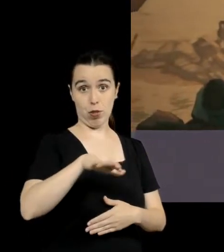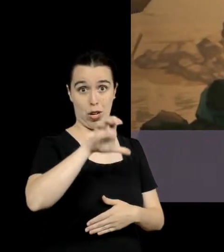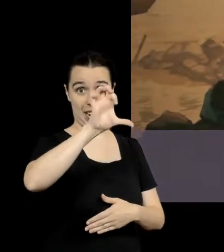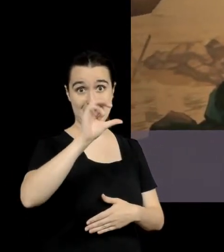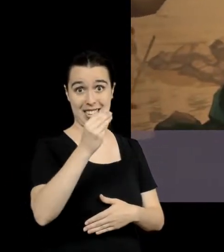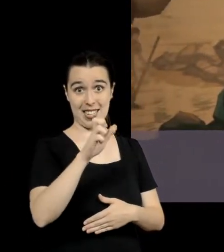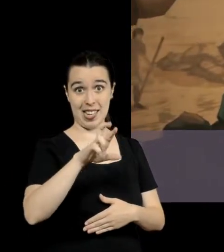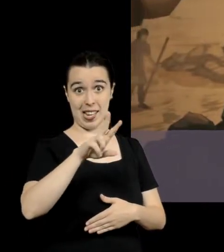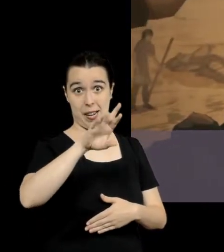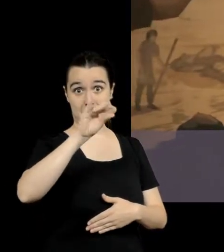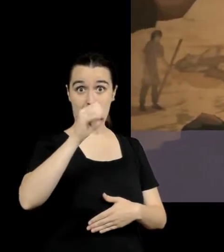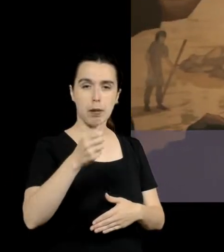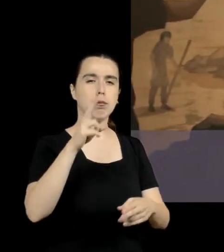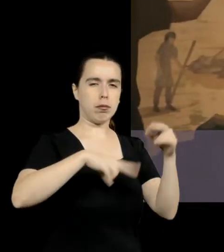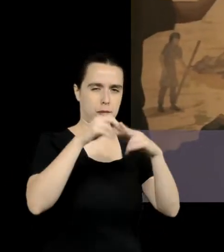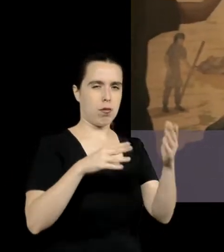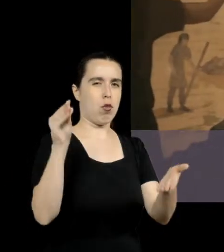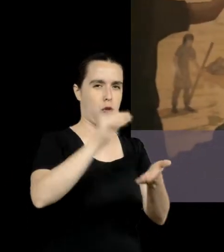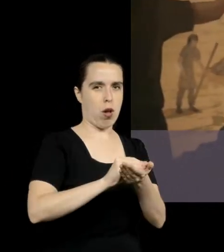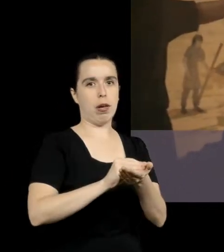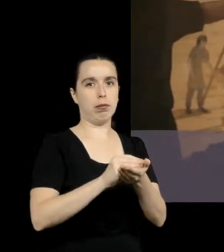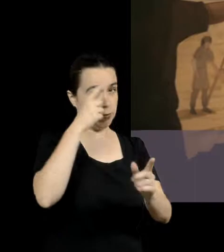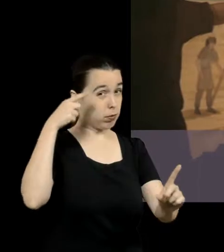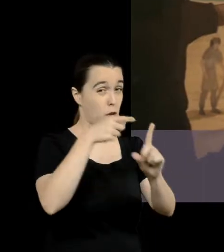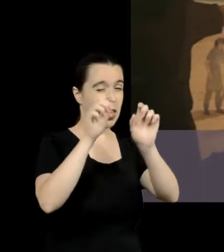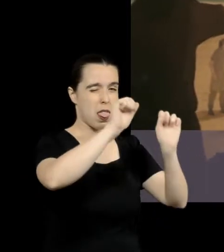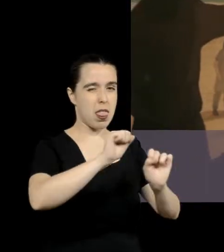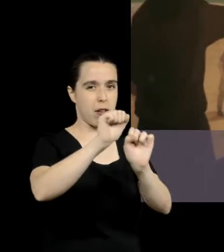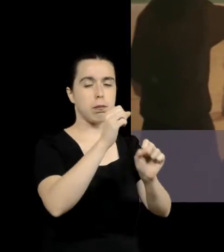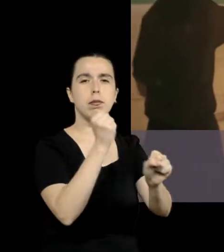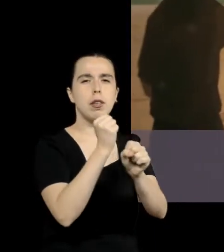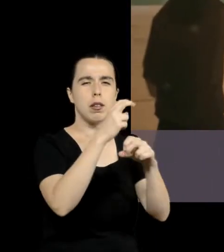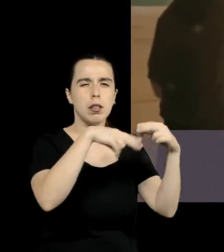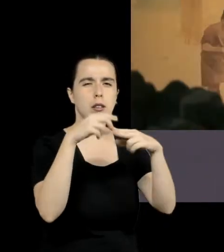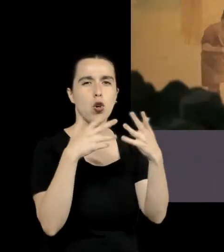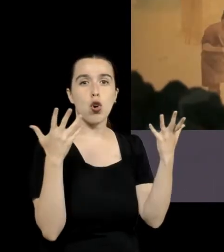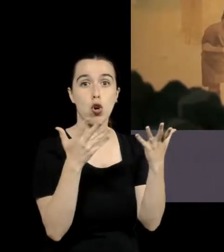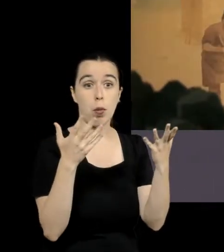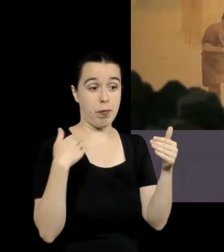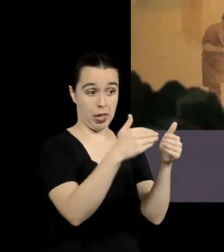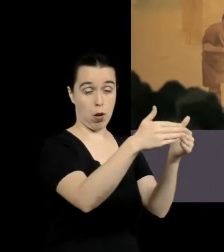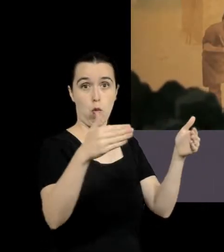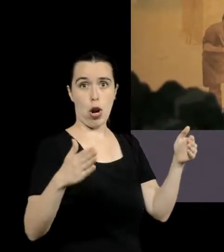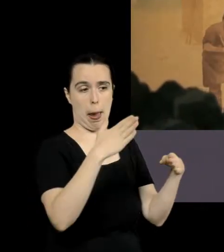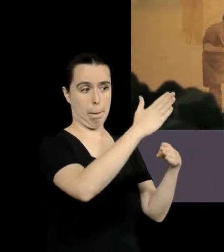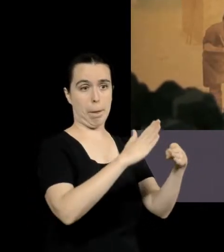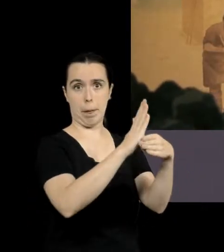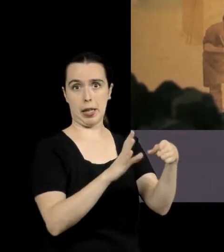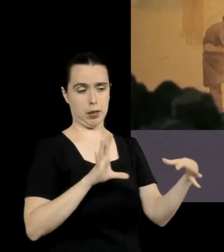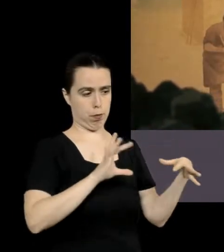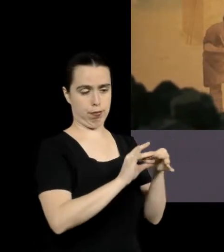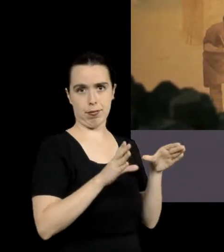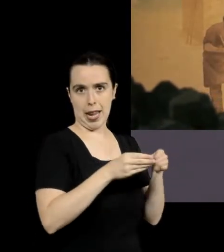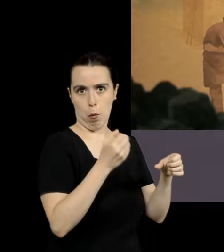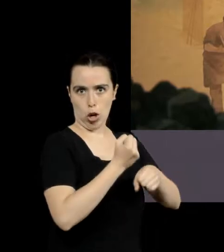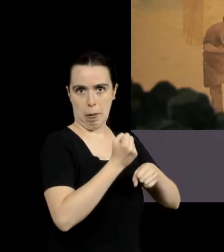defensiva. La fortificació es va aixecar per trams, amb diferents equips treballant alhora sota la direcció d'un mestre d'obres.